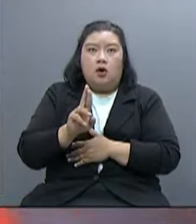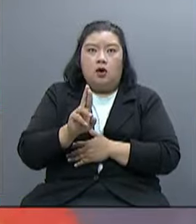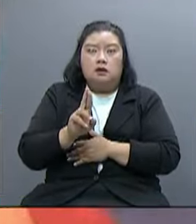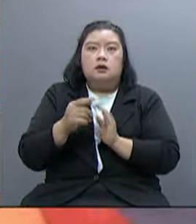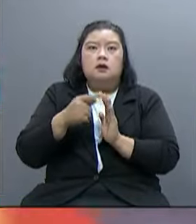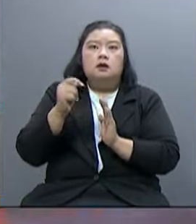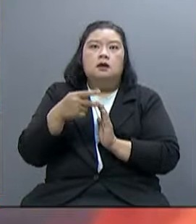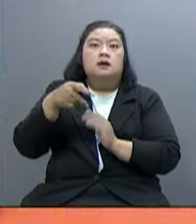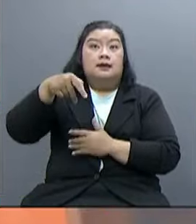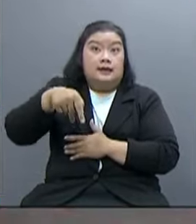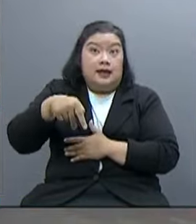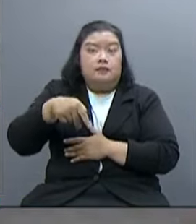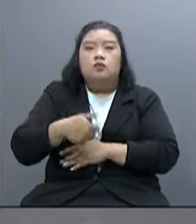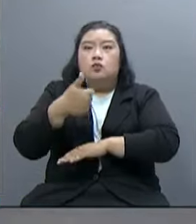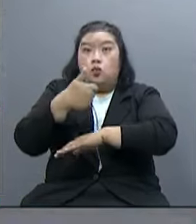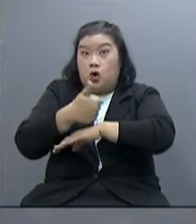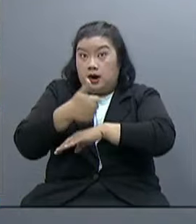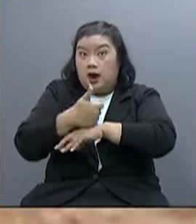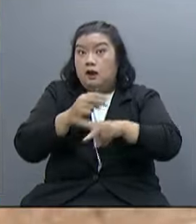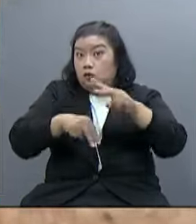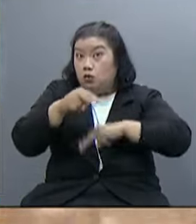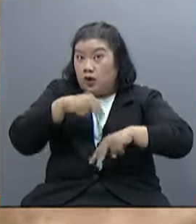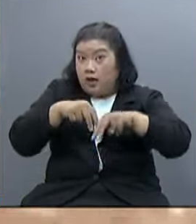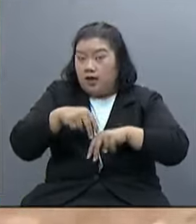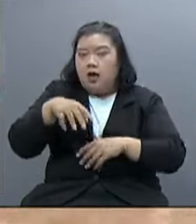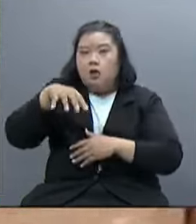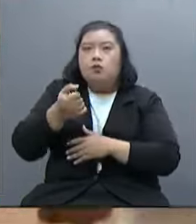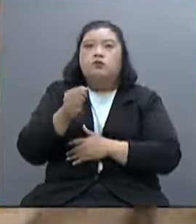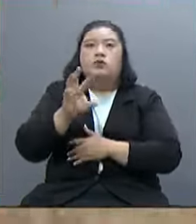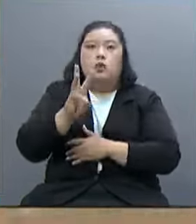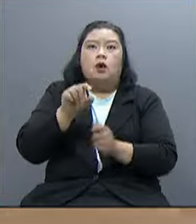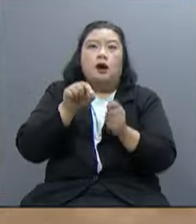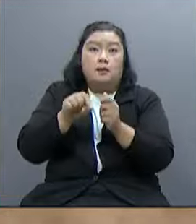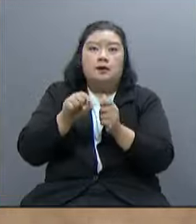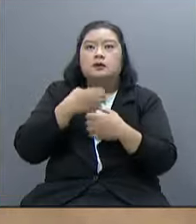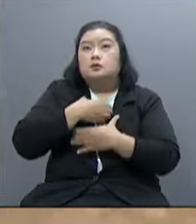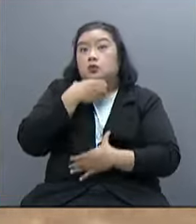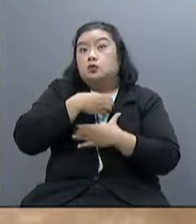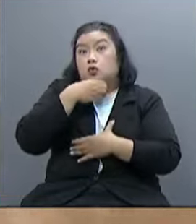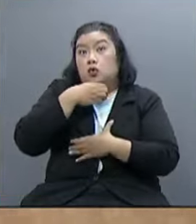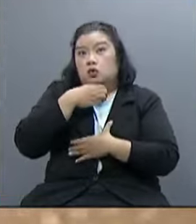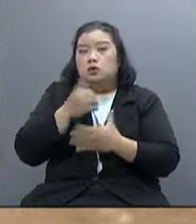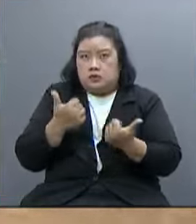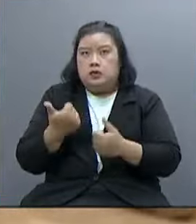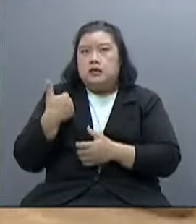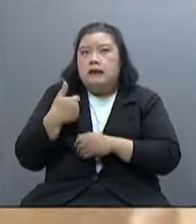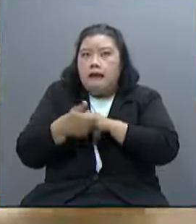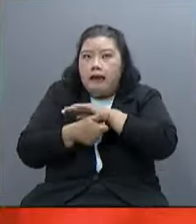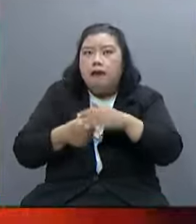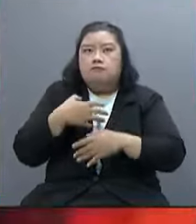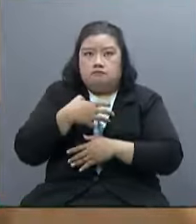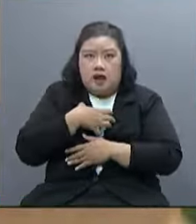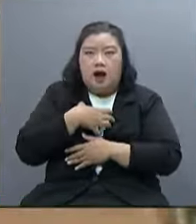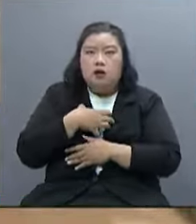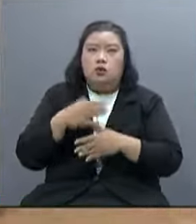บริหารพื้นที่อนุรักษ์ที่16สาขาแม่เสรียงเปิดเผยว่ายังมีขบวนการพยายามลักลอบนำไม้ออกจากพื้นที่จังหวัดแม่ฮ่